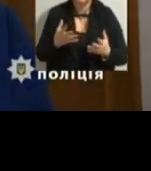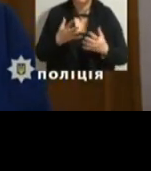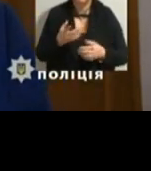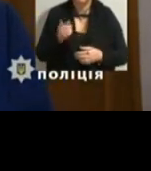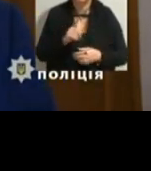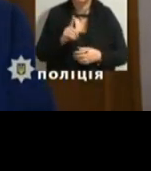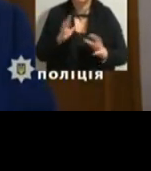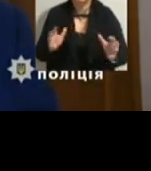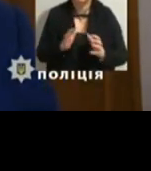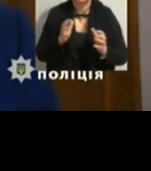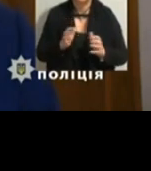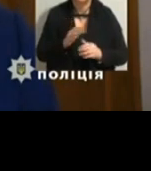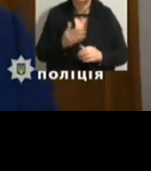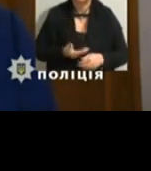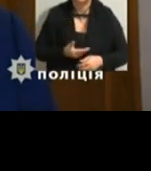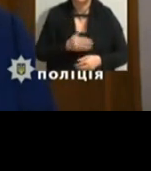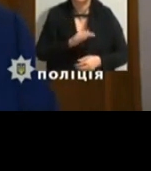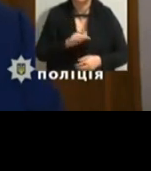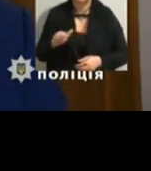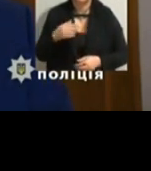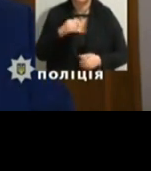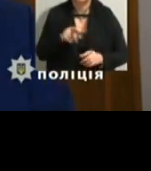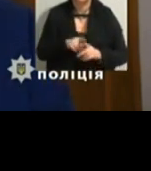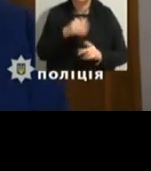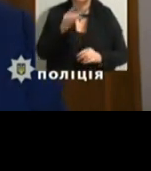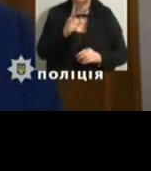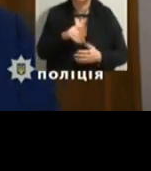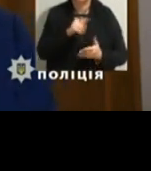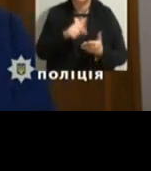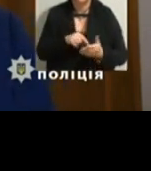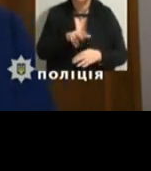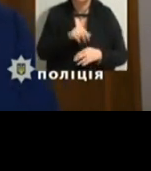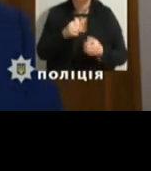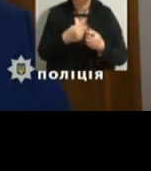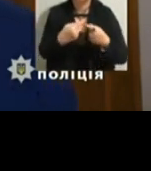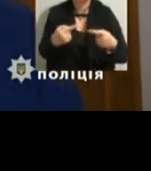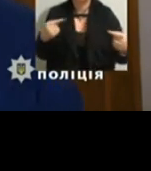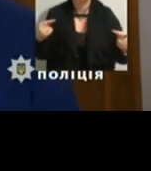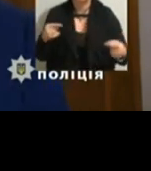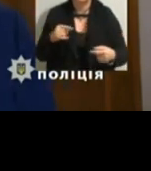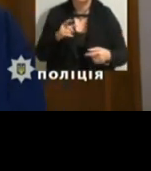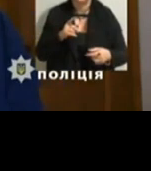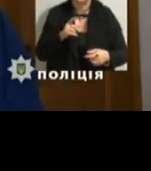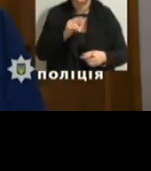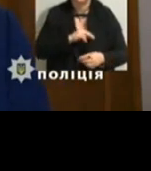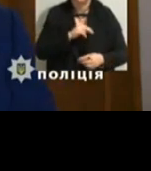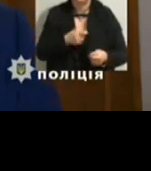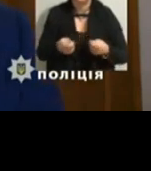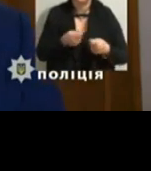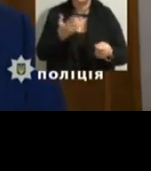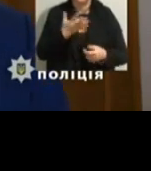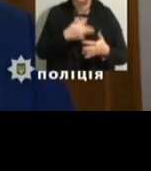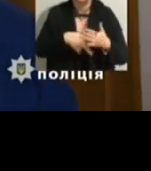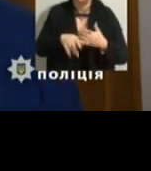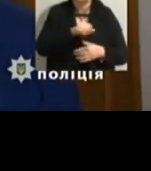зберегти життя дітей. Я можу також сказати, що будуть питання у поліції до інших керівників і вчителів цього закладу, які вийшли самі з третього